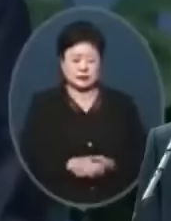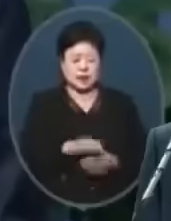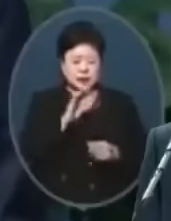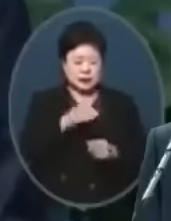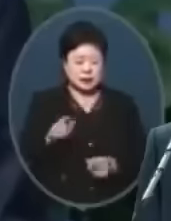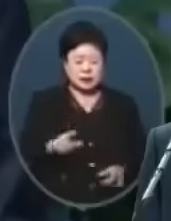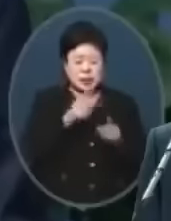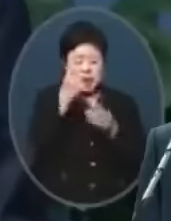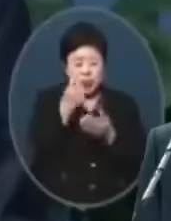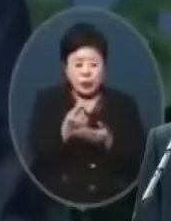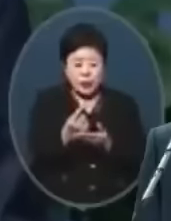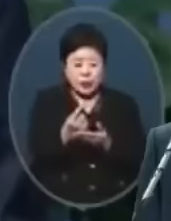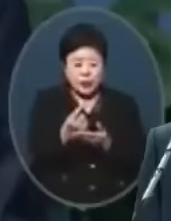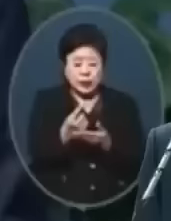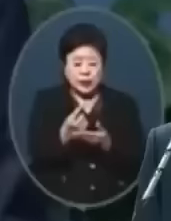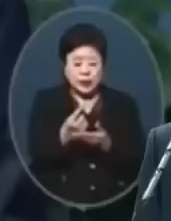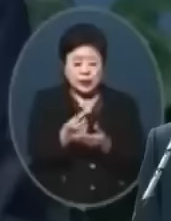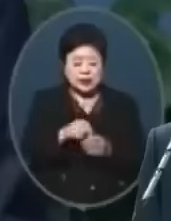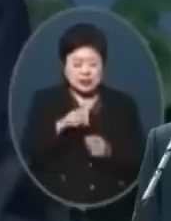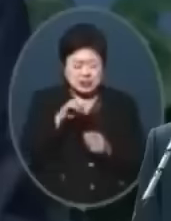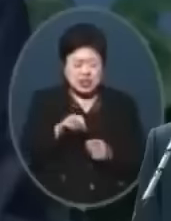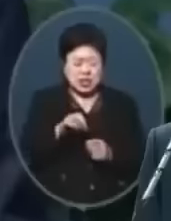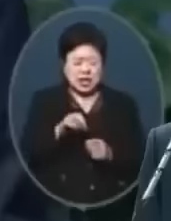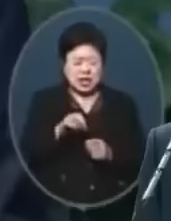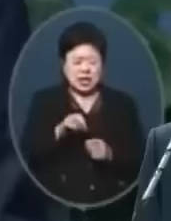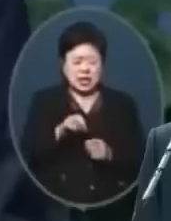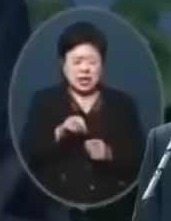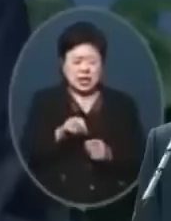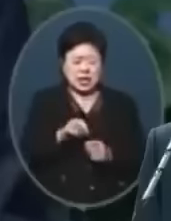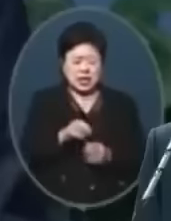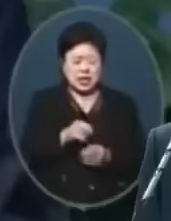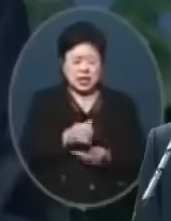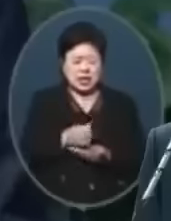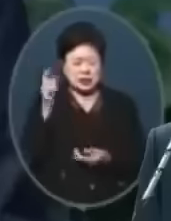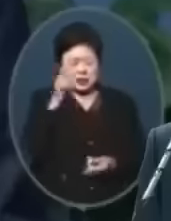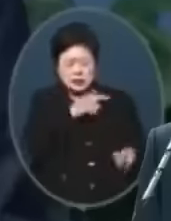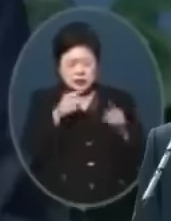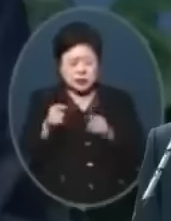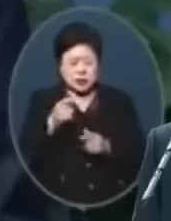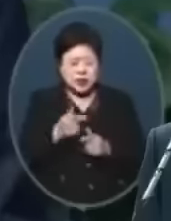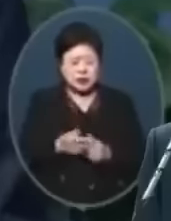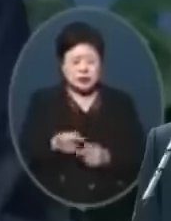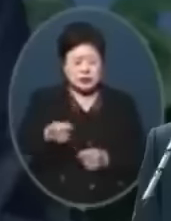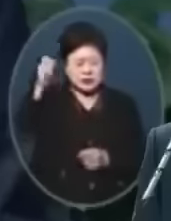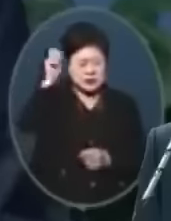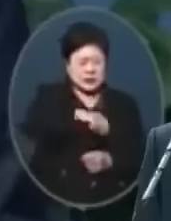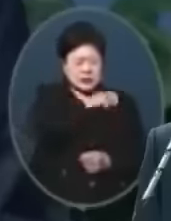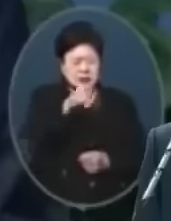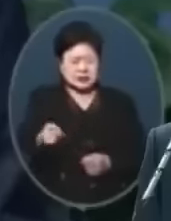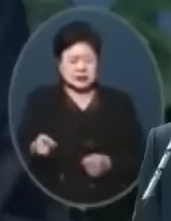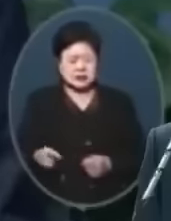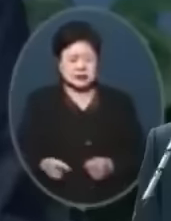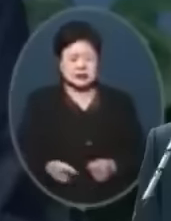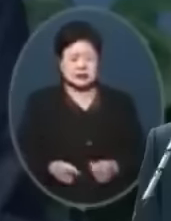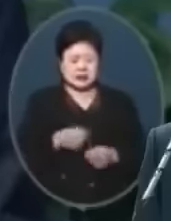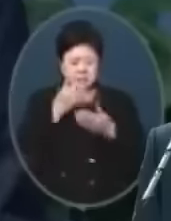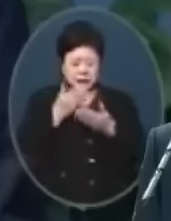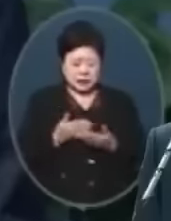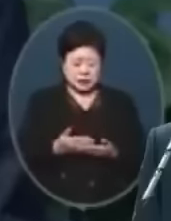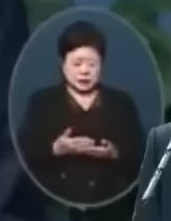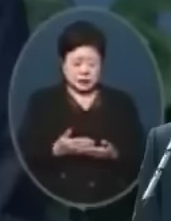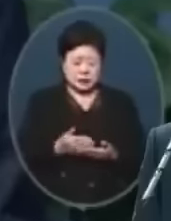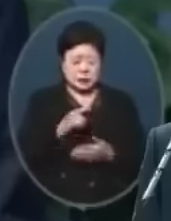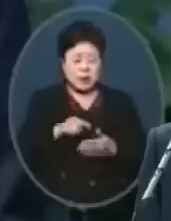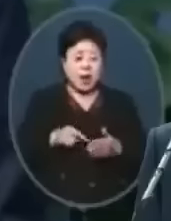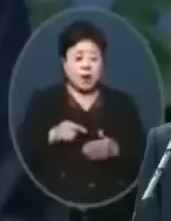잘못 살아온 그것을 징계로 다 채찍으로 예수님이 받아들였습니다. 마음의